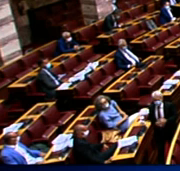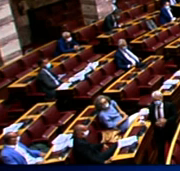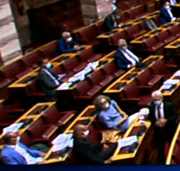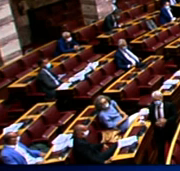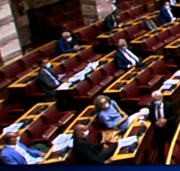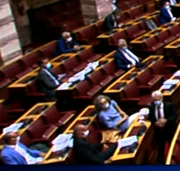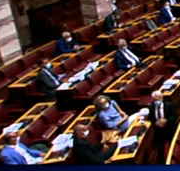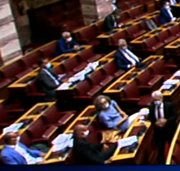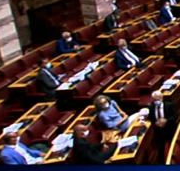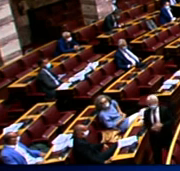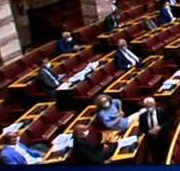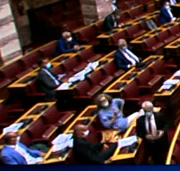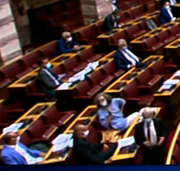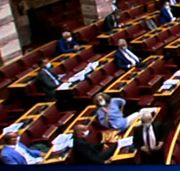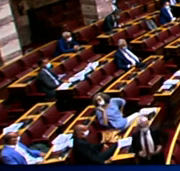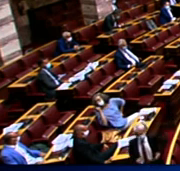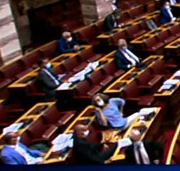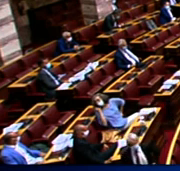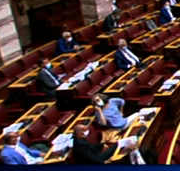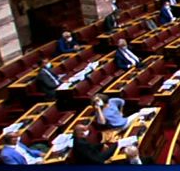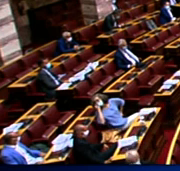ΣΥΡΙΖΑ, κύριος Τσίπρας.